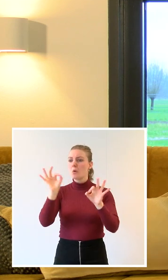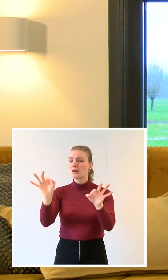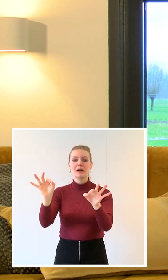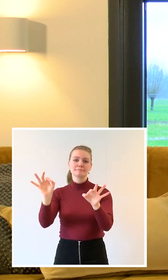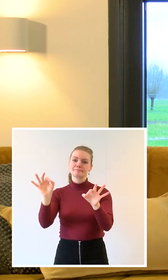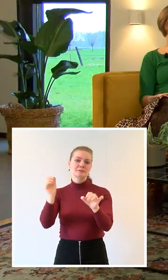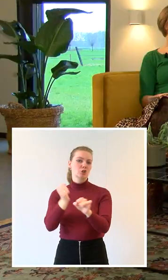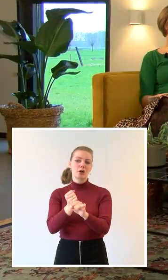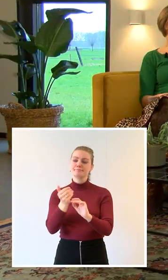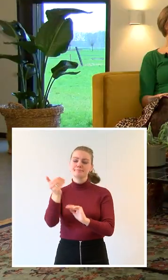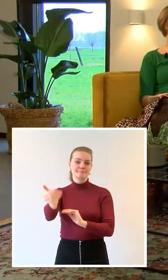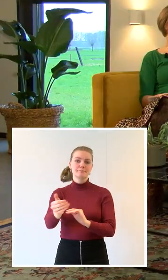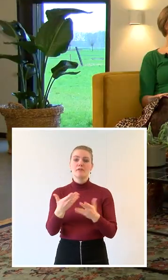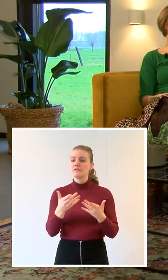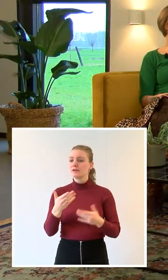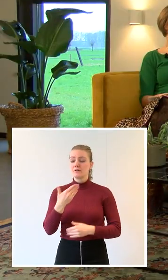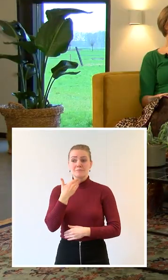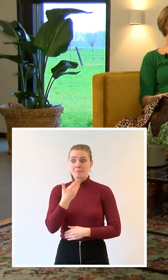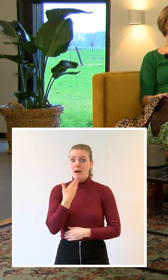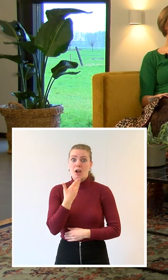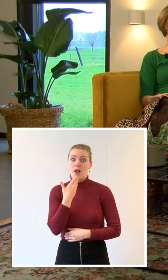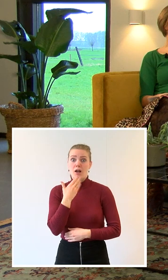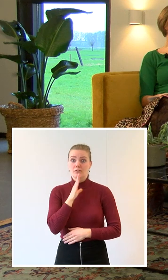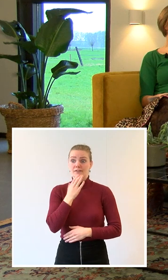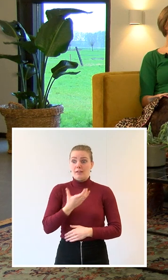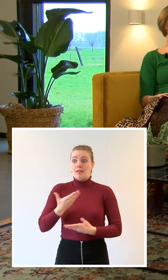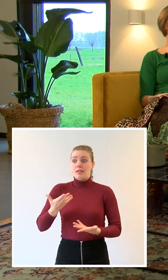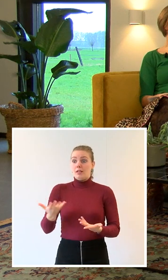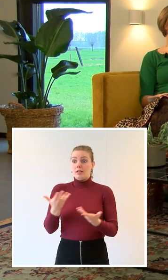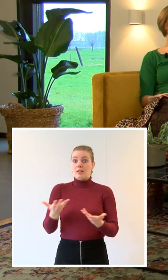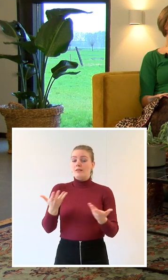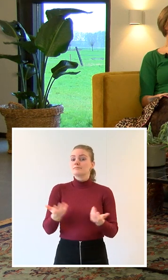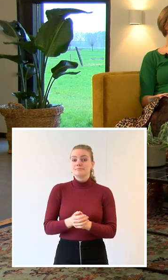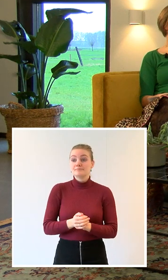gaat als ze hadden gewild. En soms wordt het een succes.